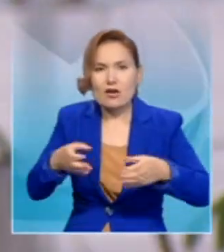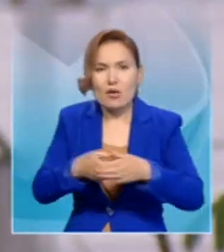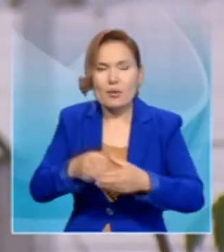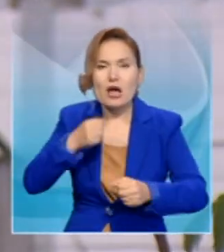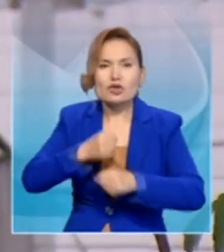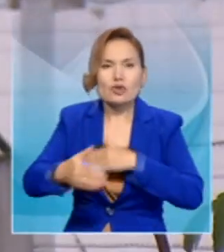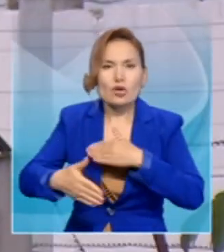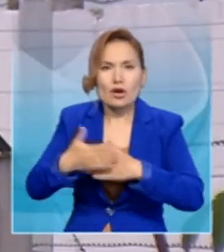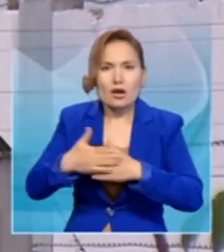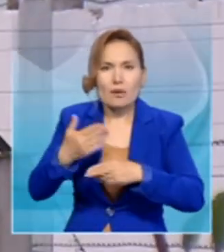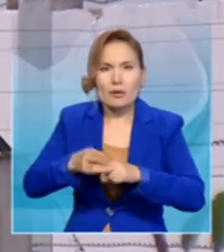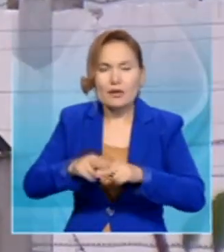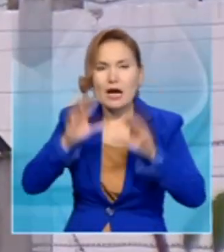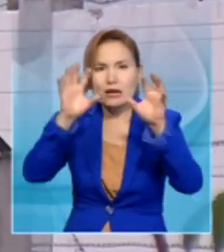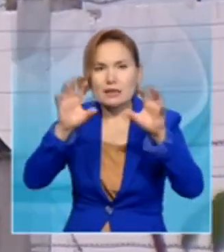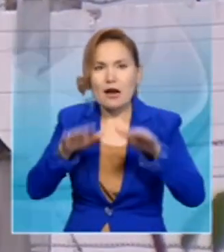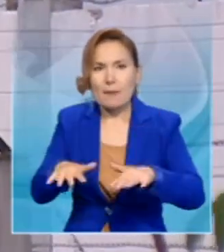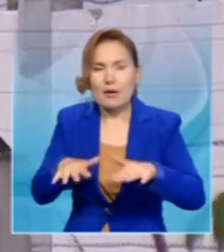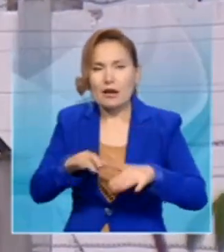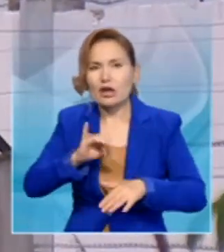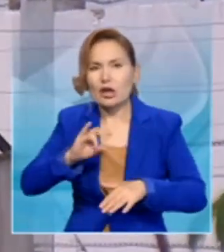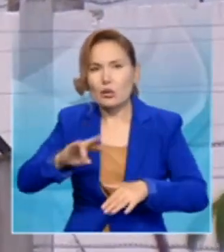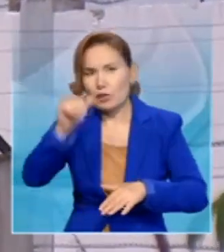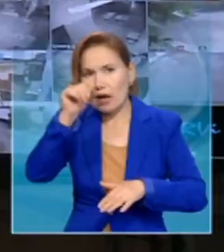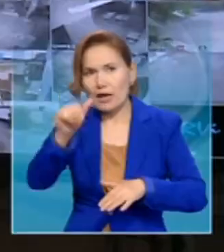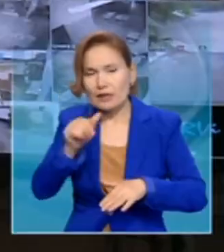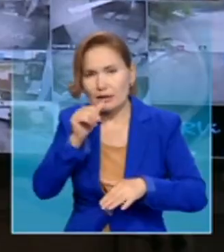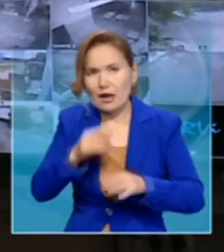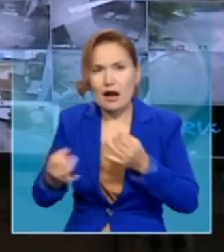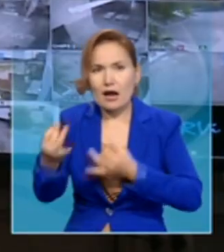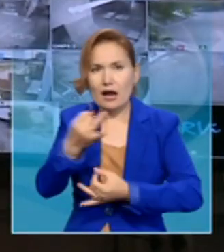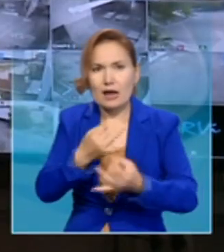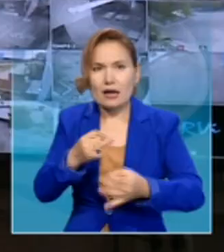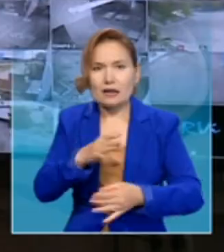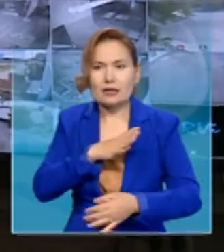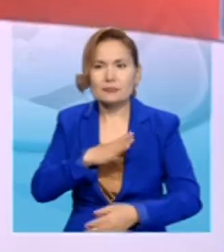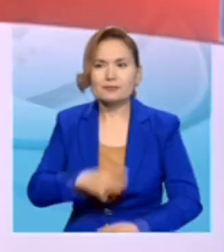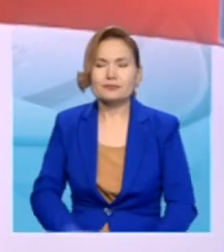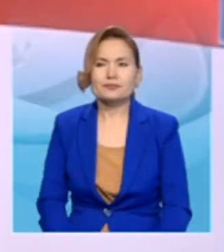күшейтеді. Заң парламентте маусым айында қаралды.